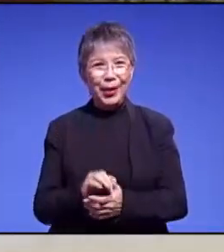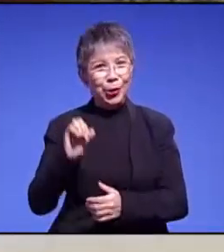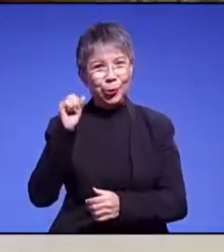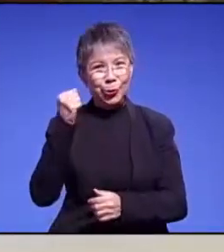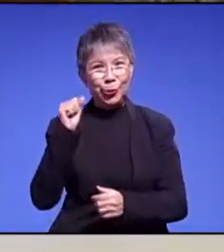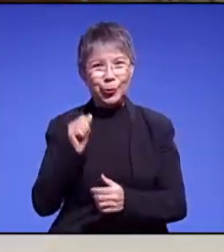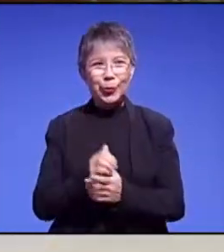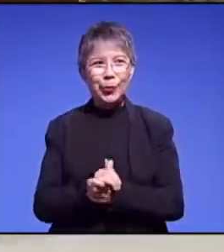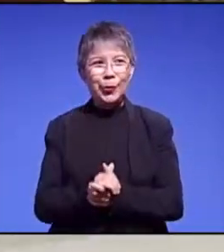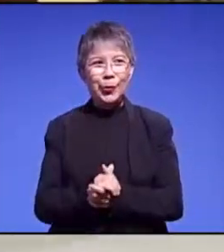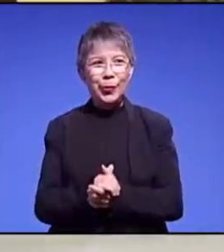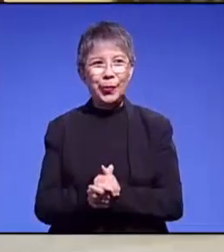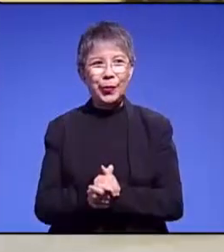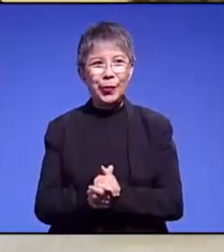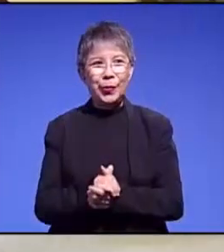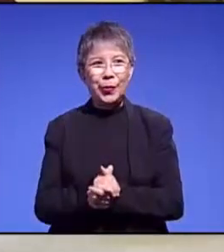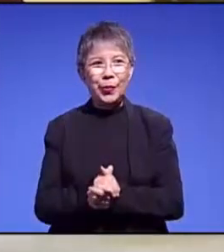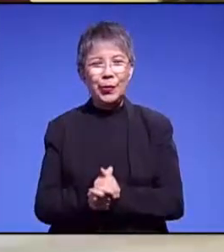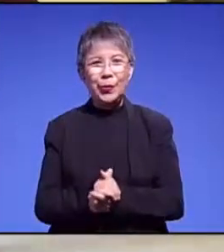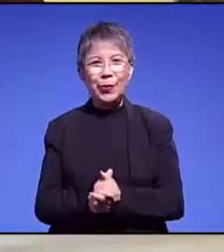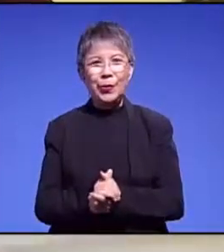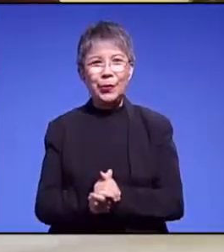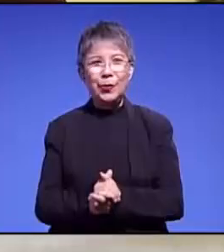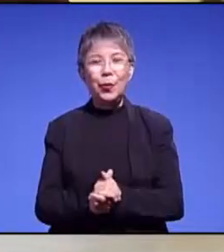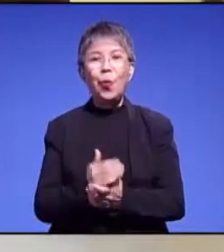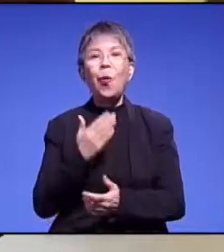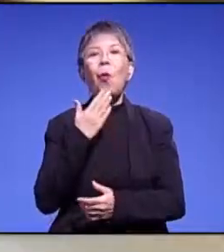Oh, dibuang yang lainnya ya? Oh.